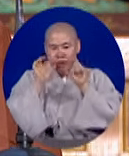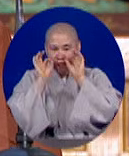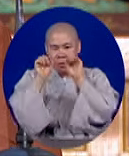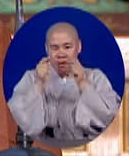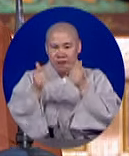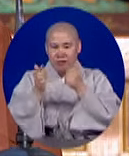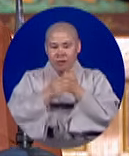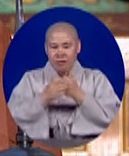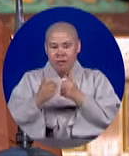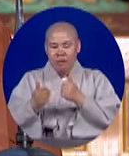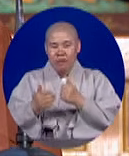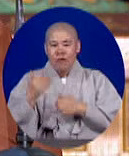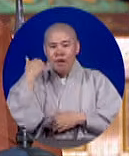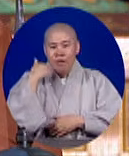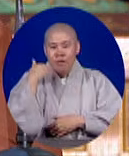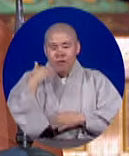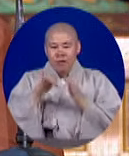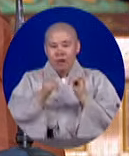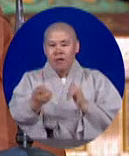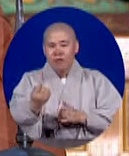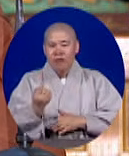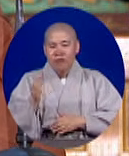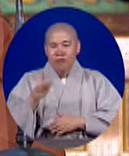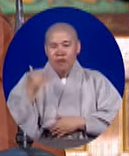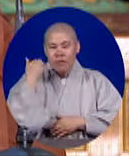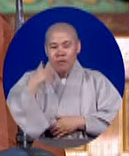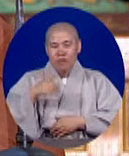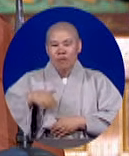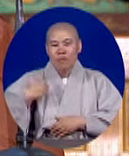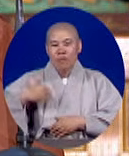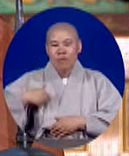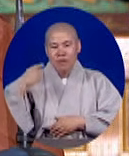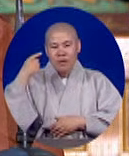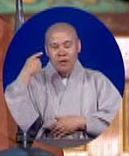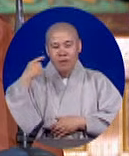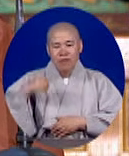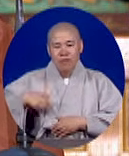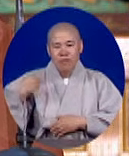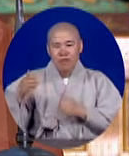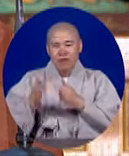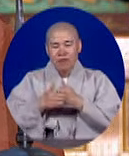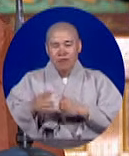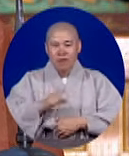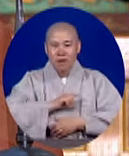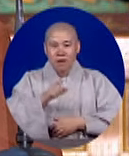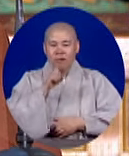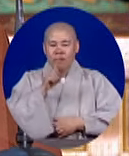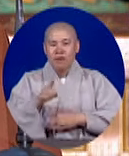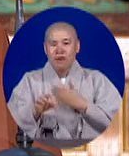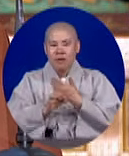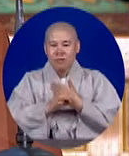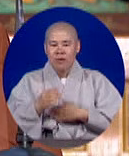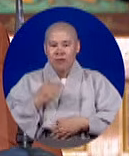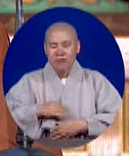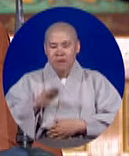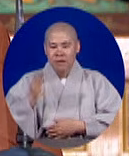보이니까 누가 사람이 왔는데 누군지 모르지 않습니까? 그럼 누구냐 그러면 이름 대면 안단 말이에요.